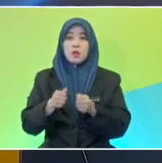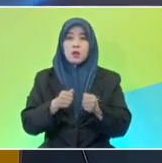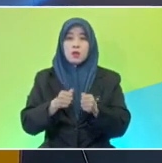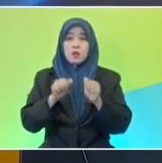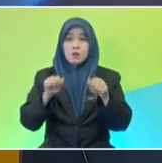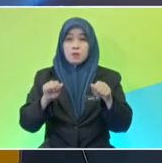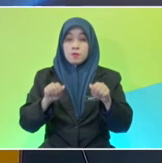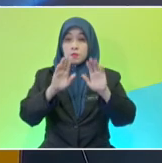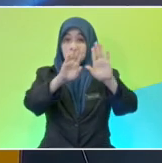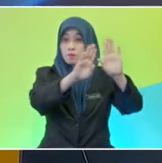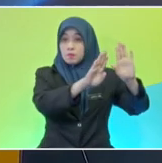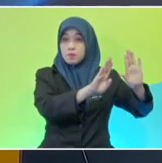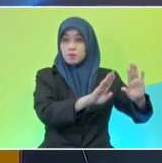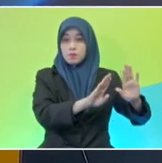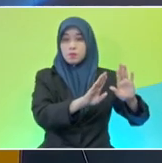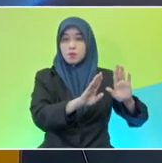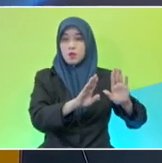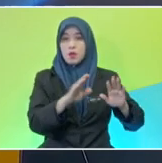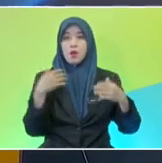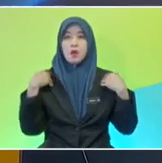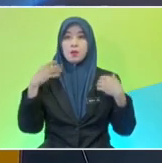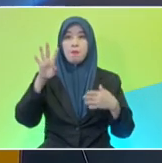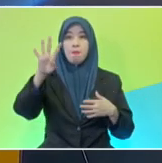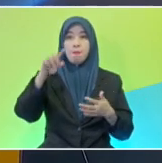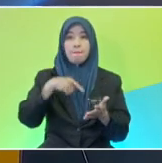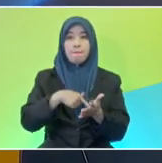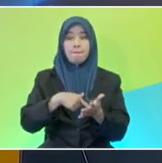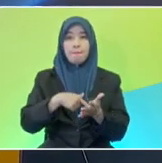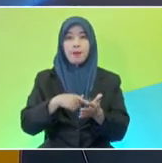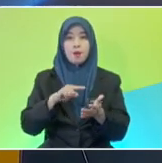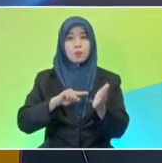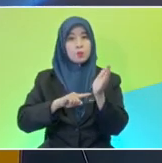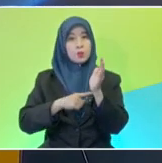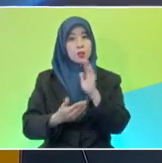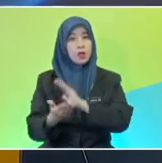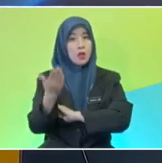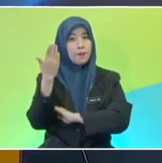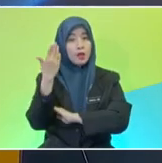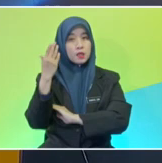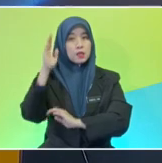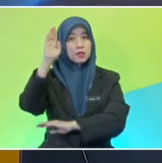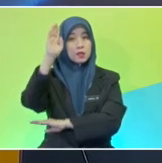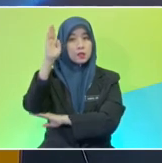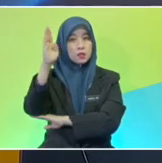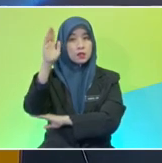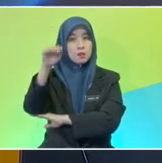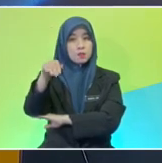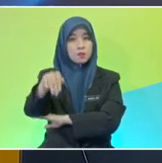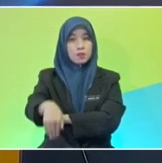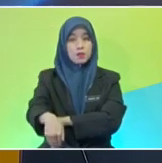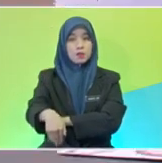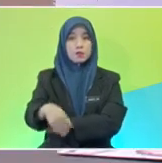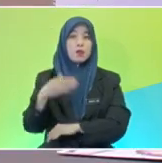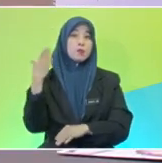ni. Cikgu rasa ada 4 lagi ni untuk kita penuhkan bermula daripada pagi, tengah hari, petang dan juga malam. Selalunya kalau